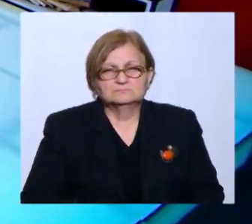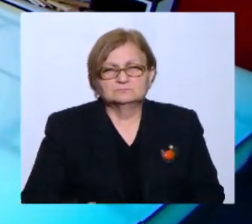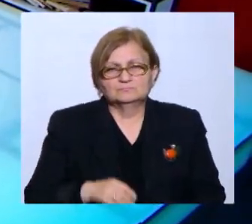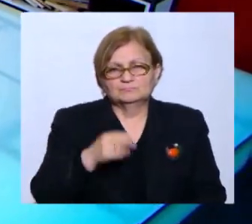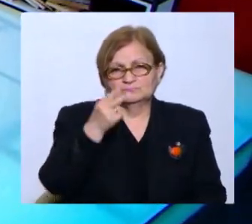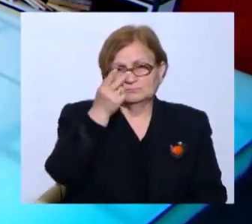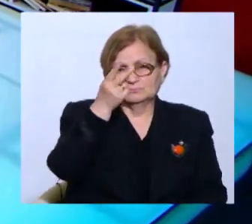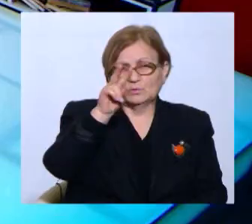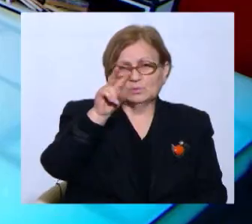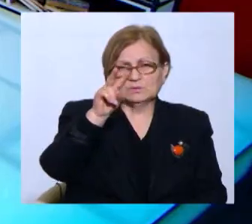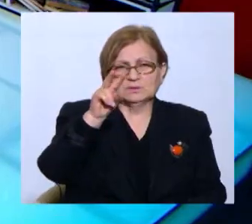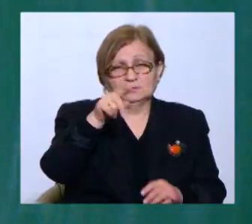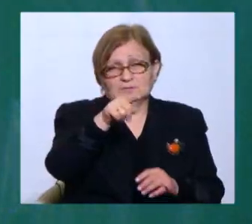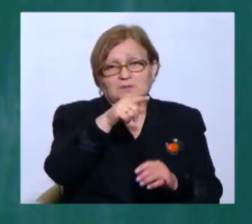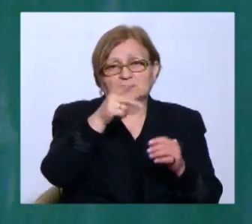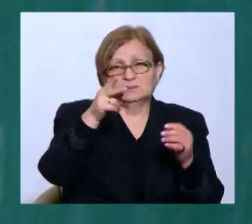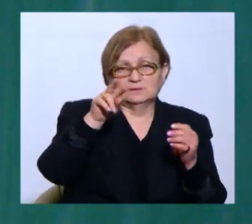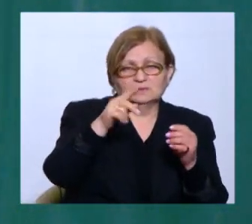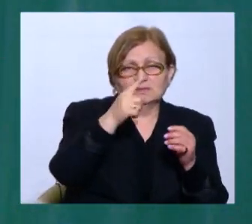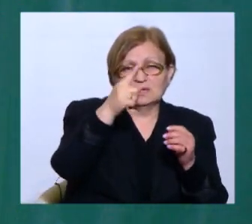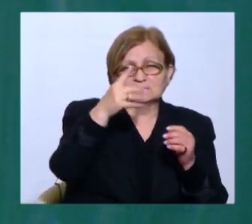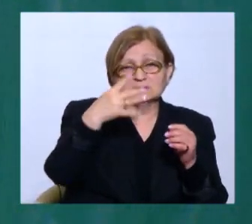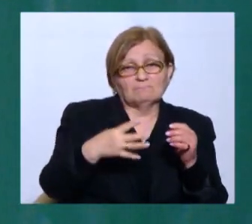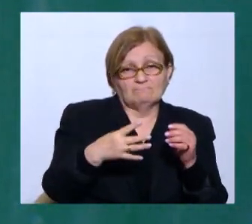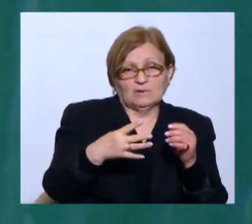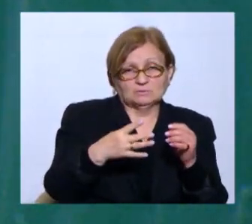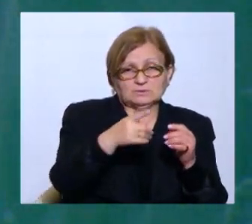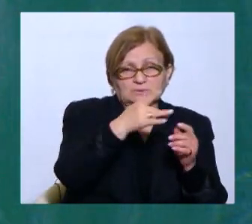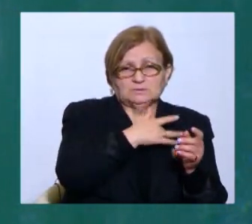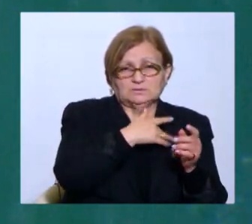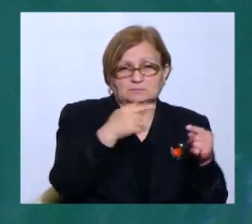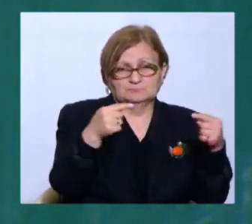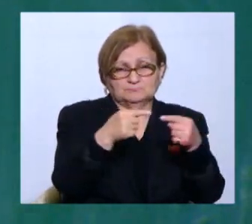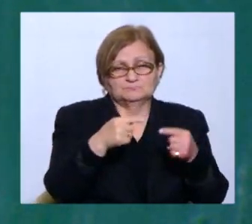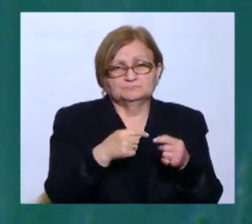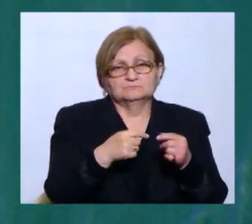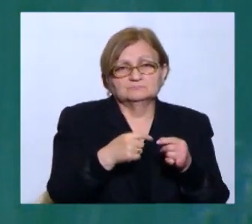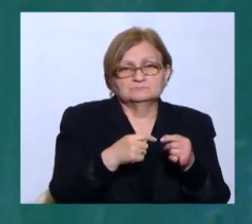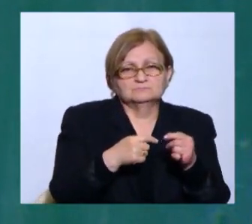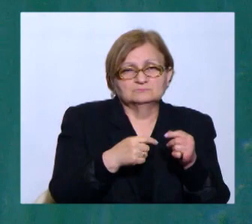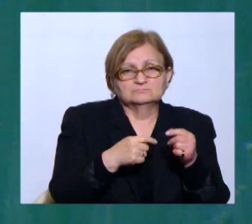2 ხარისხად -2, ანუ შესაბამისად 1/4 იქნება, 1/4.